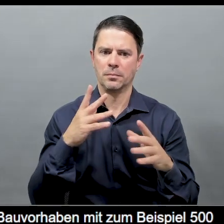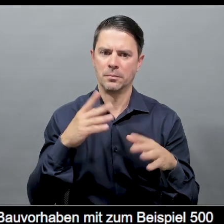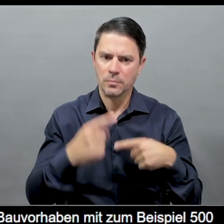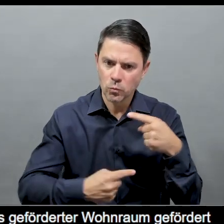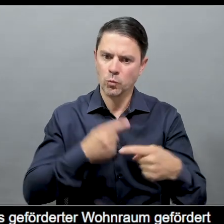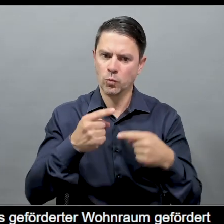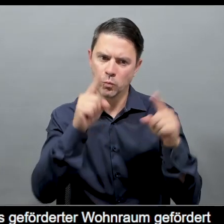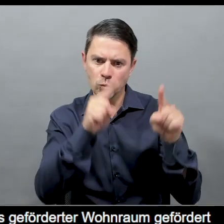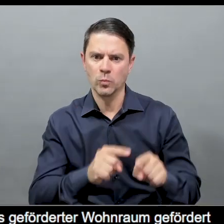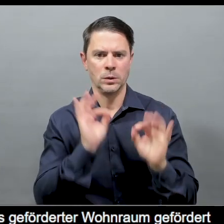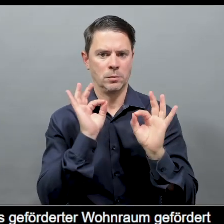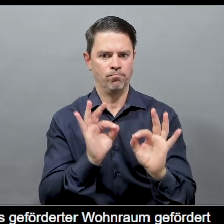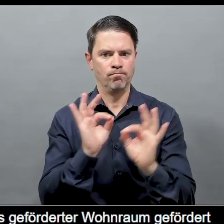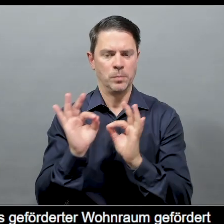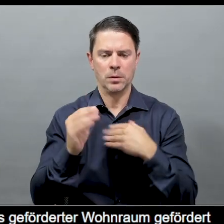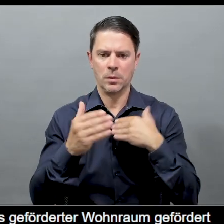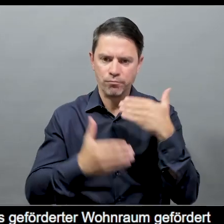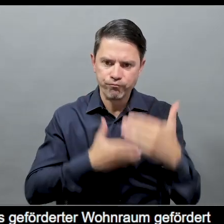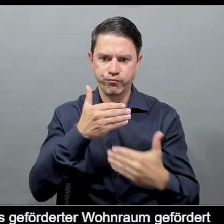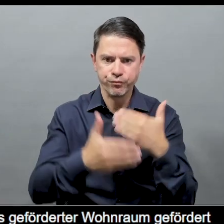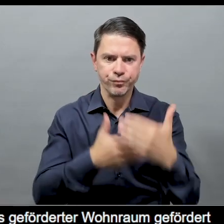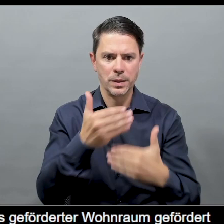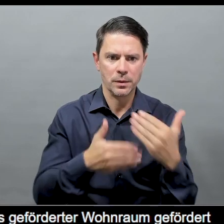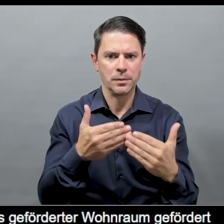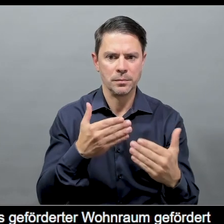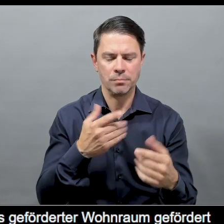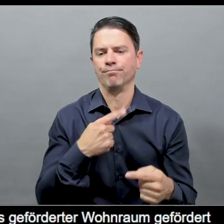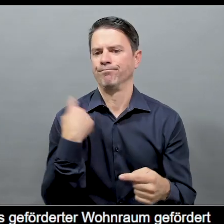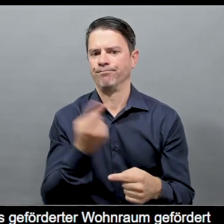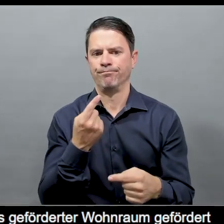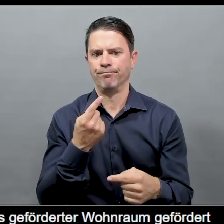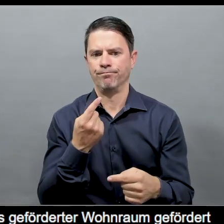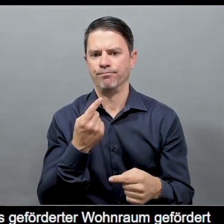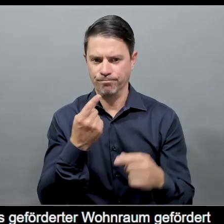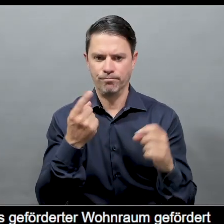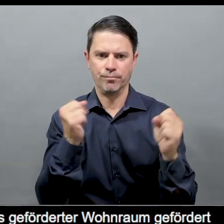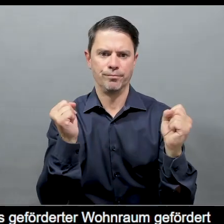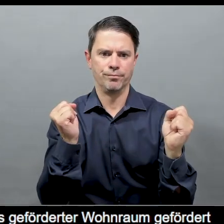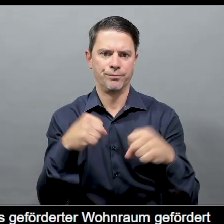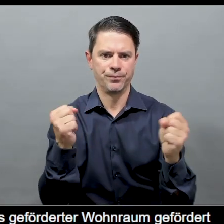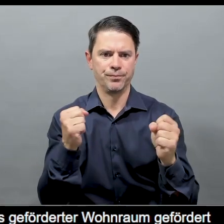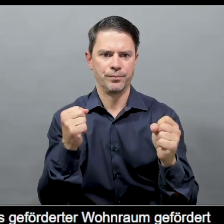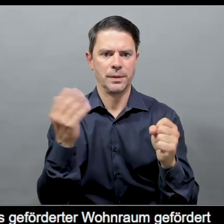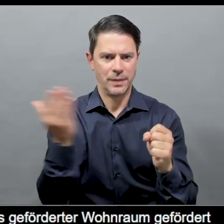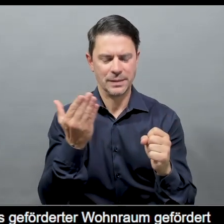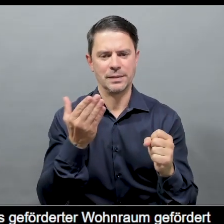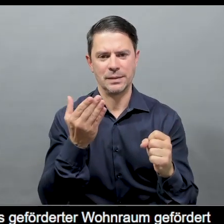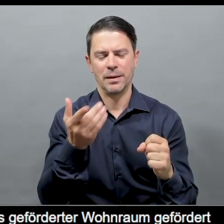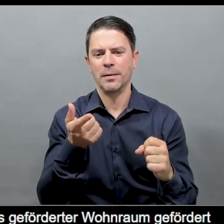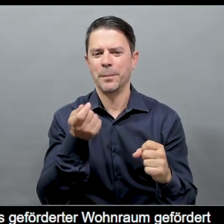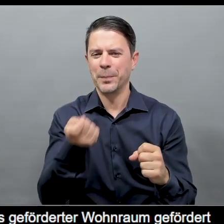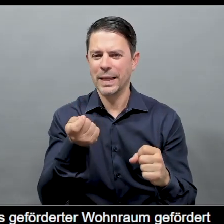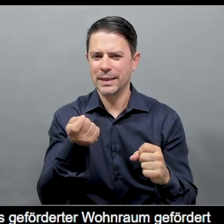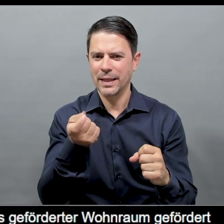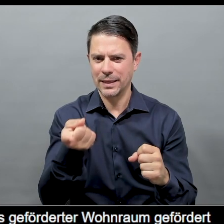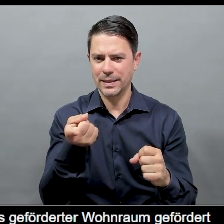keine Mieterhöhungen in unseren Wohnungen durchführen. Der Mieterhöhungsstopp für staatliche Wohnungen, der wurde